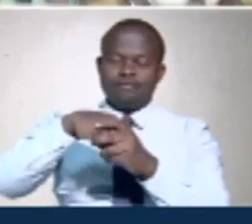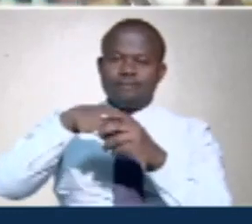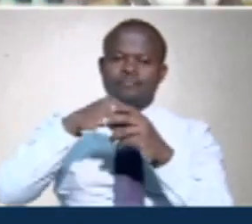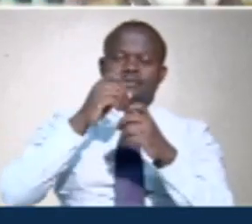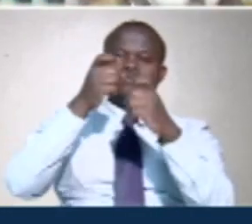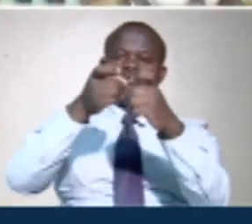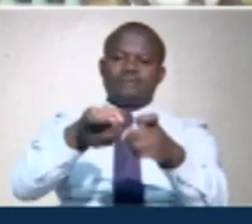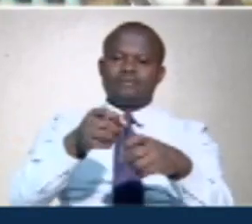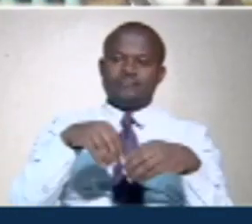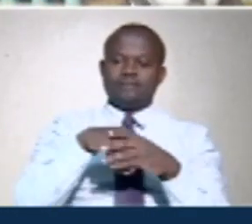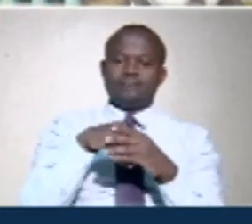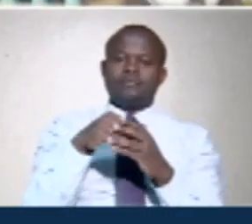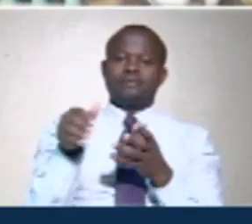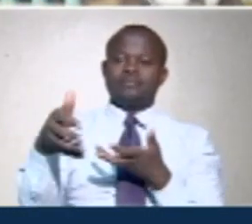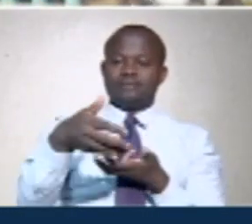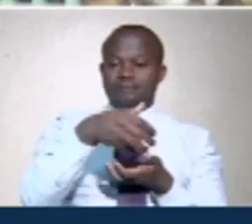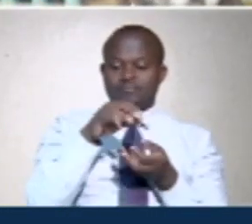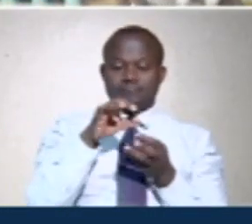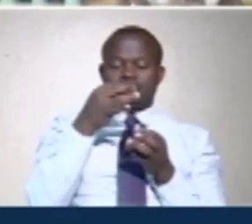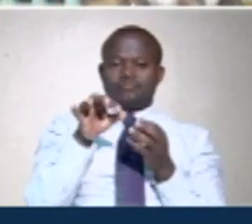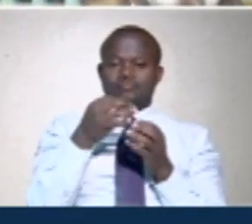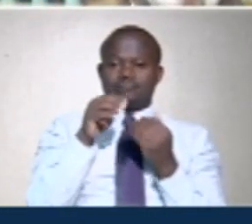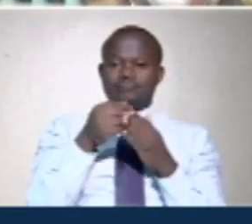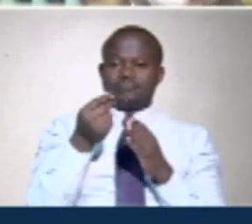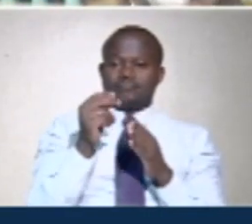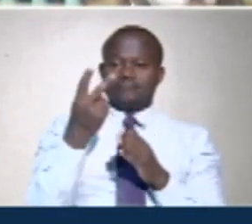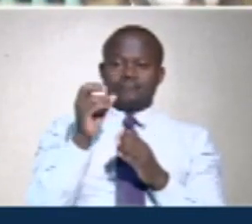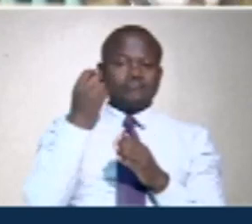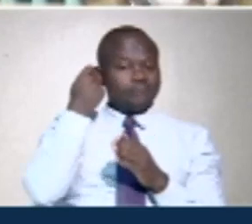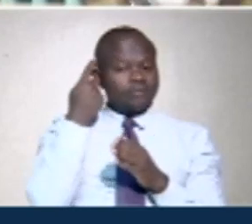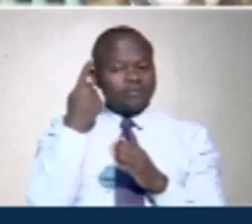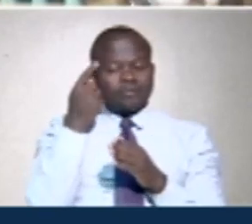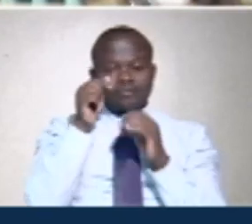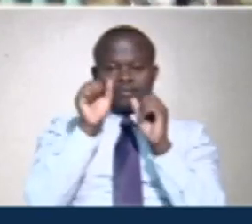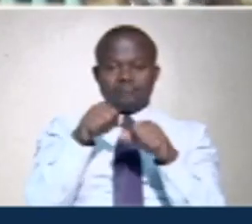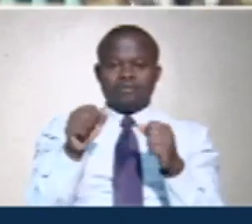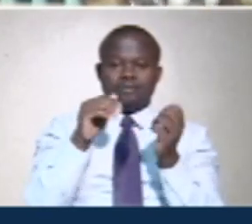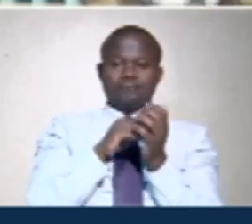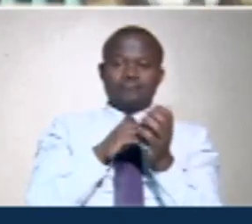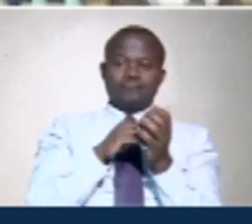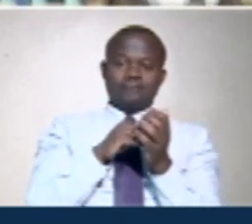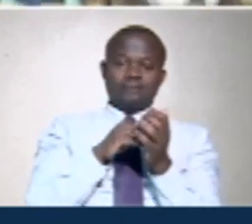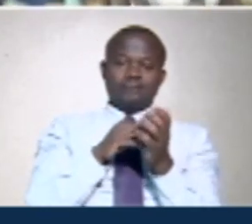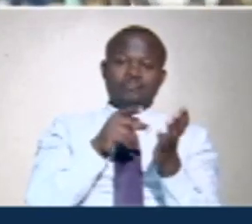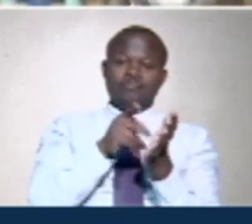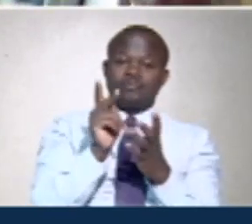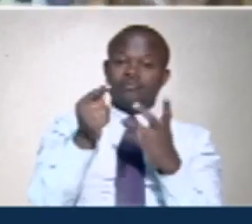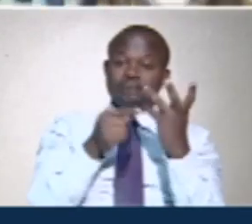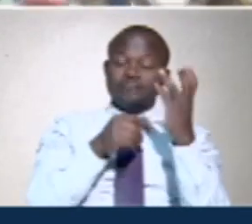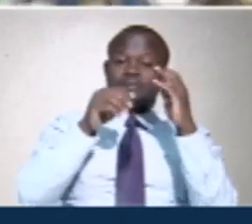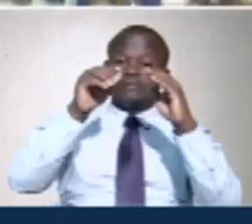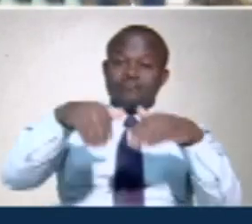guhemba abasoroma ayo mafaranga 20% urumva wabasha no kuzongera kugura itungo ahubwo tugura